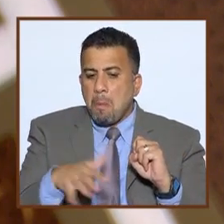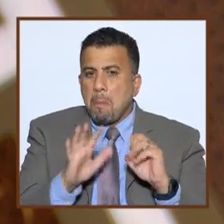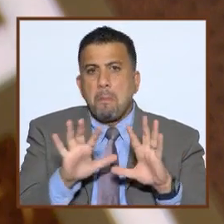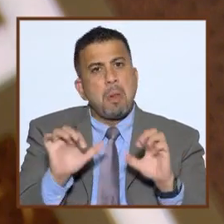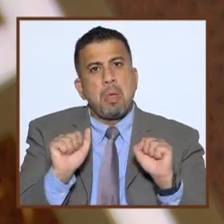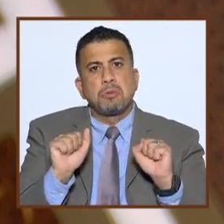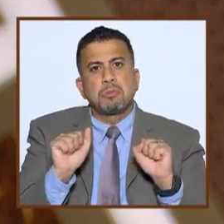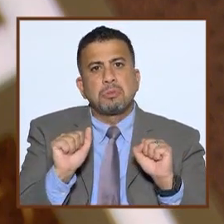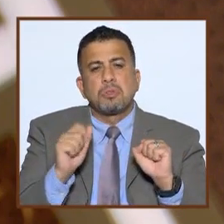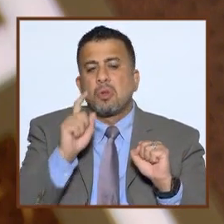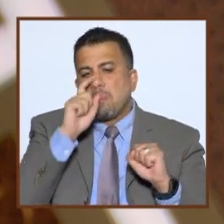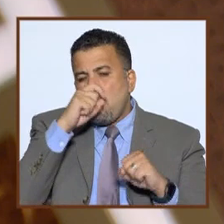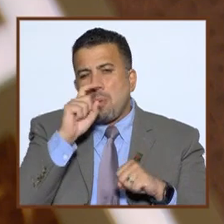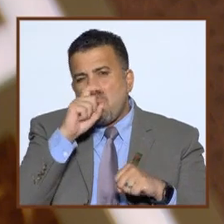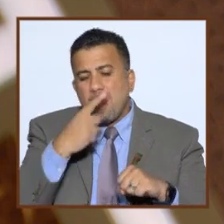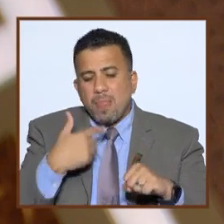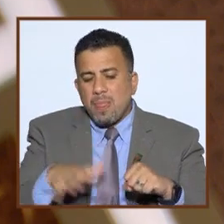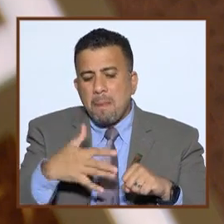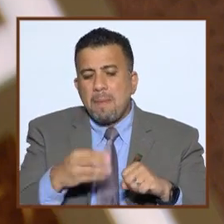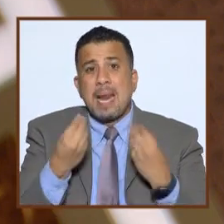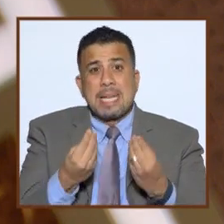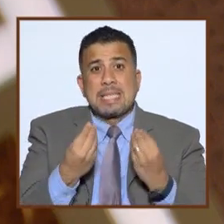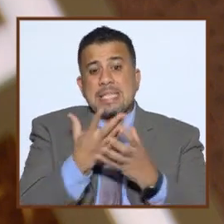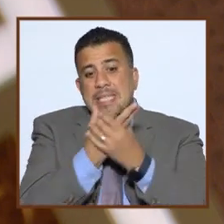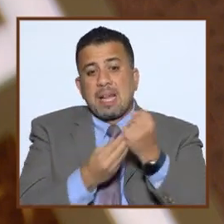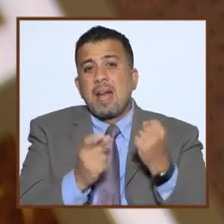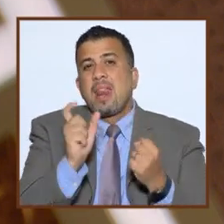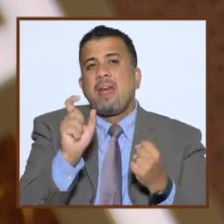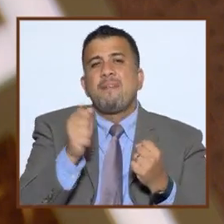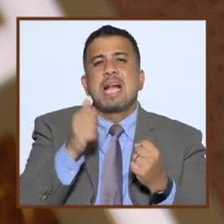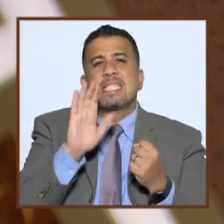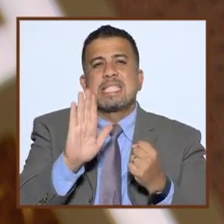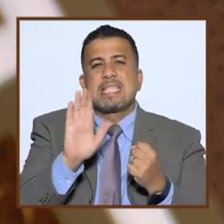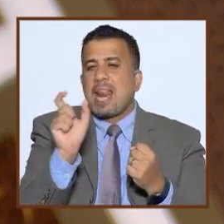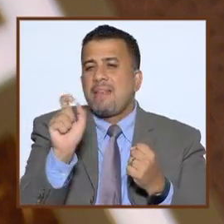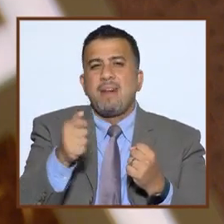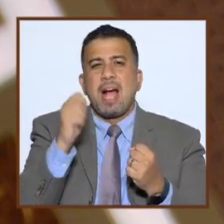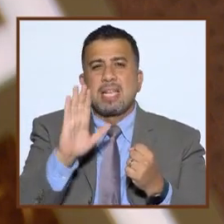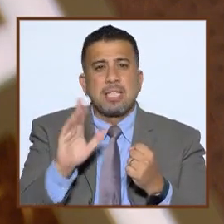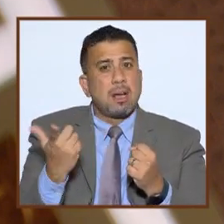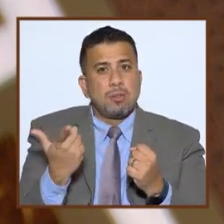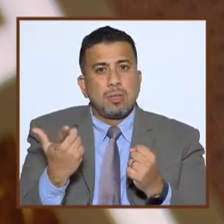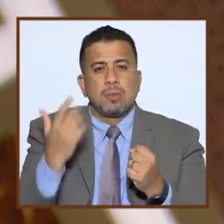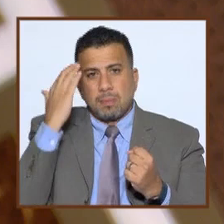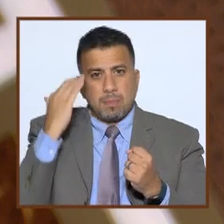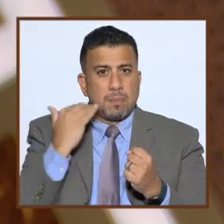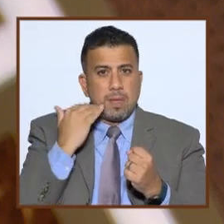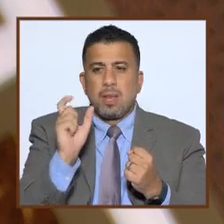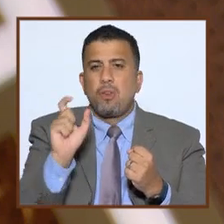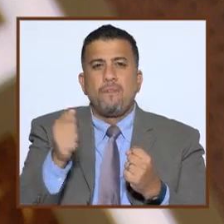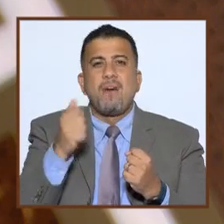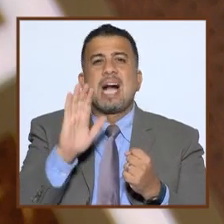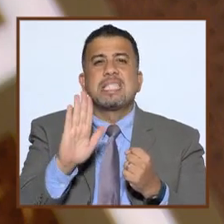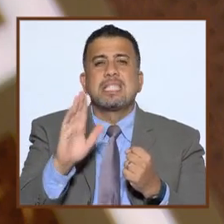البني تقول هل انا مازلت نفسى هند بارك الله فيك بالنسبه للمراه النفساء او النفاس